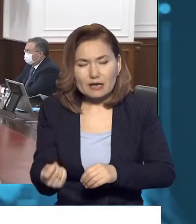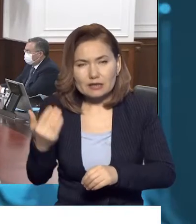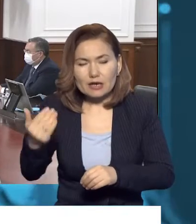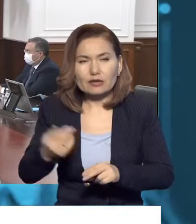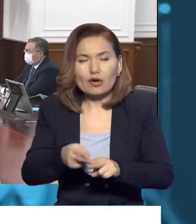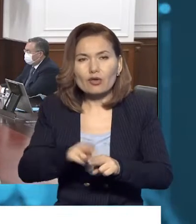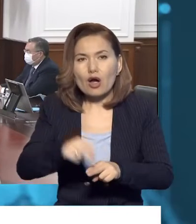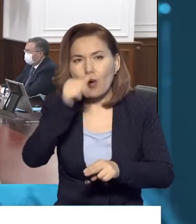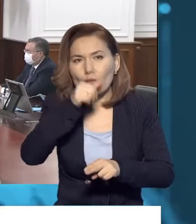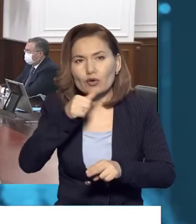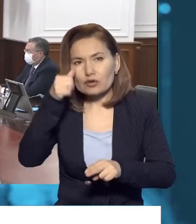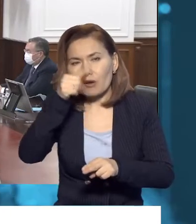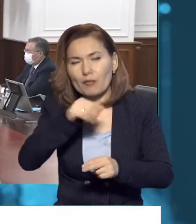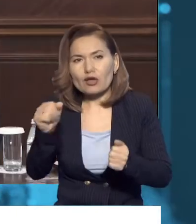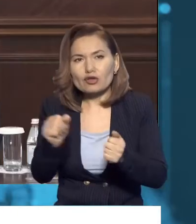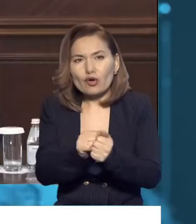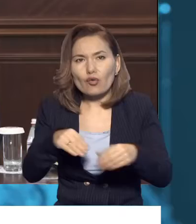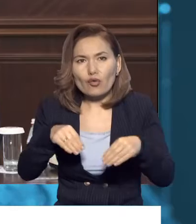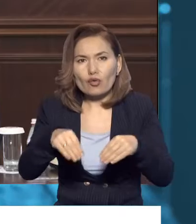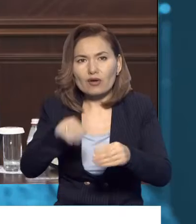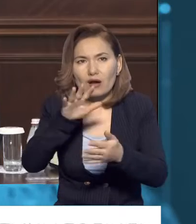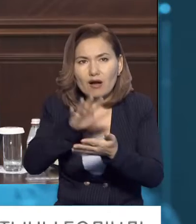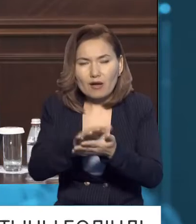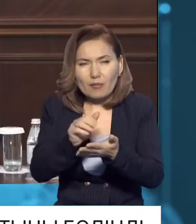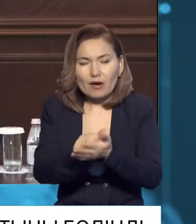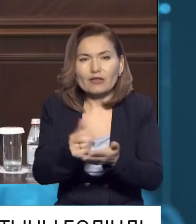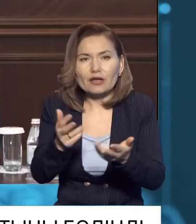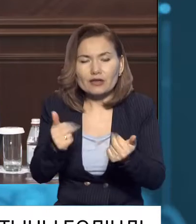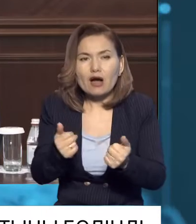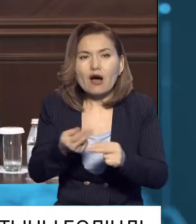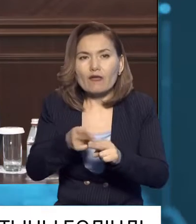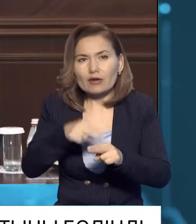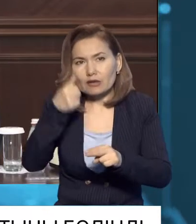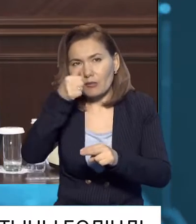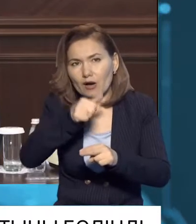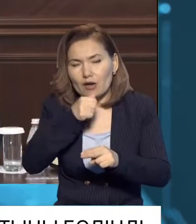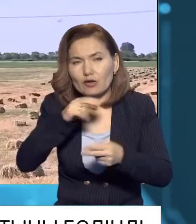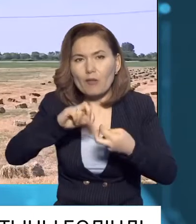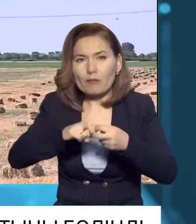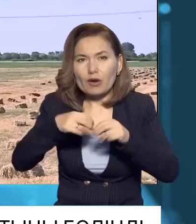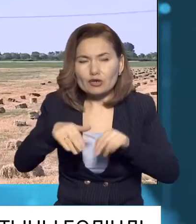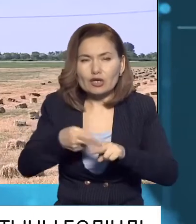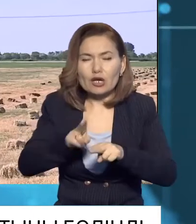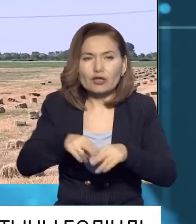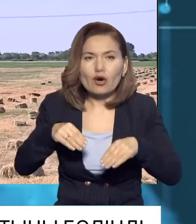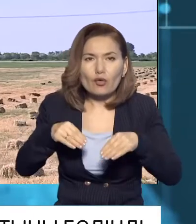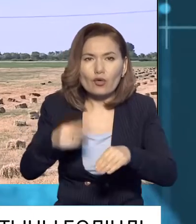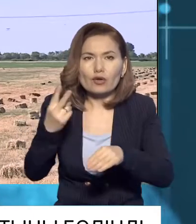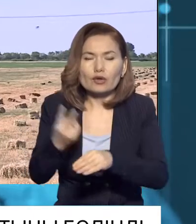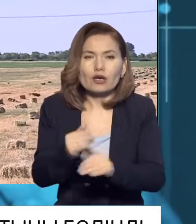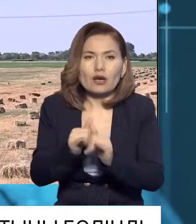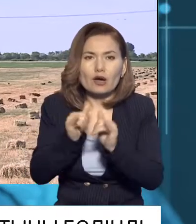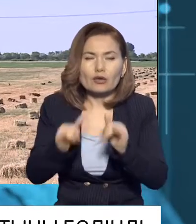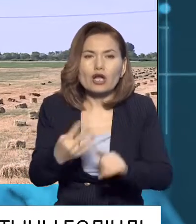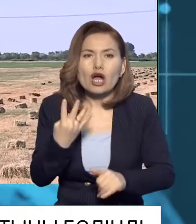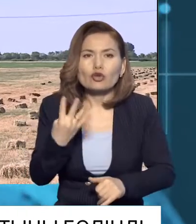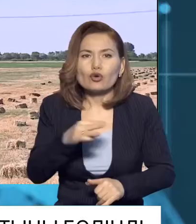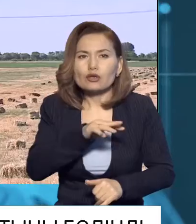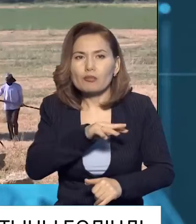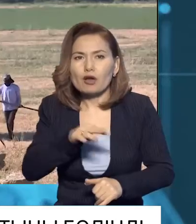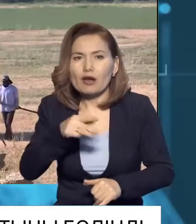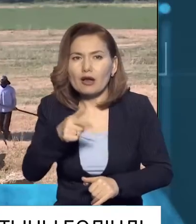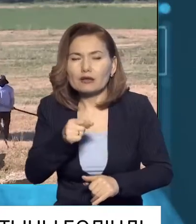жылғы қуаңшылықтан туындаған проблемаларды ескере отырып, биыл жемшөп алқап едәуірі ұлғайтылғандығы айтылды. Оның ауданы 4 миллион гектарға